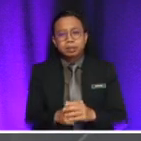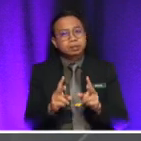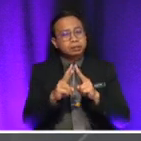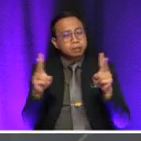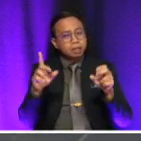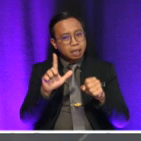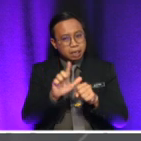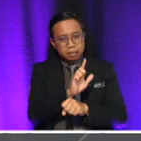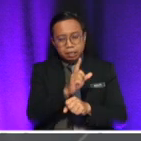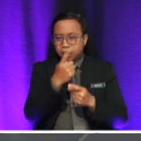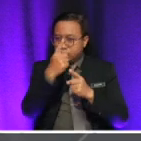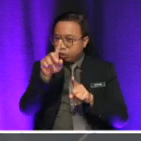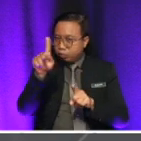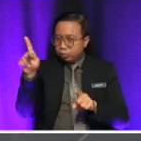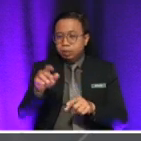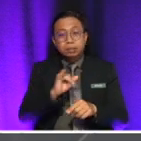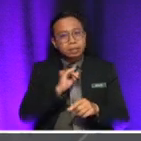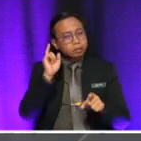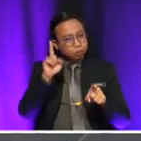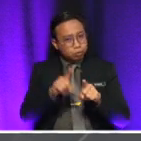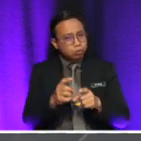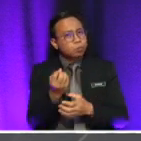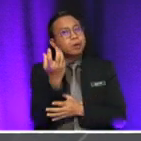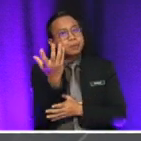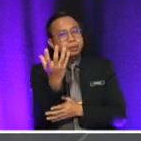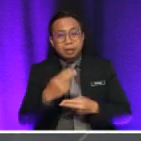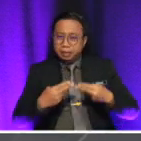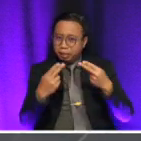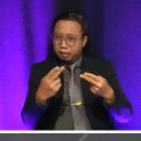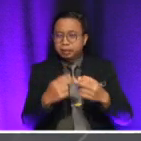lengkap jawaban di jadi berapa